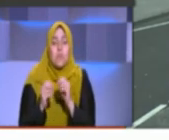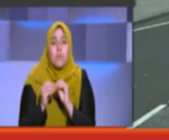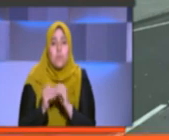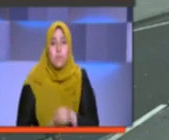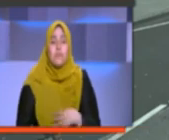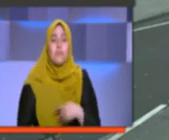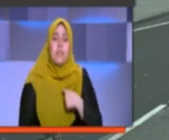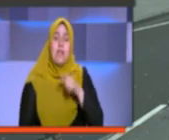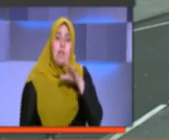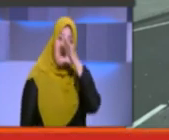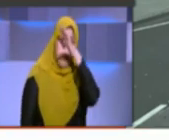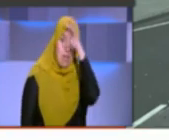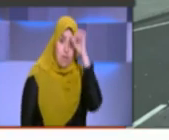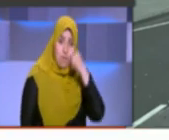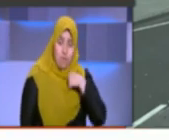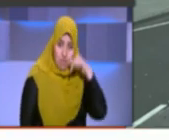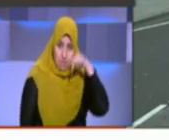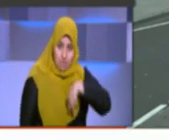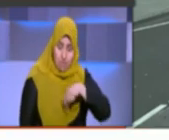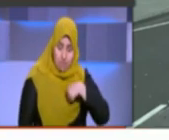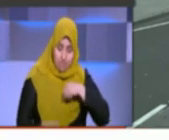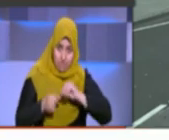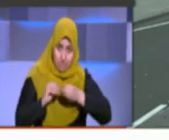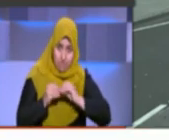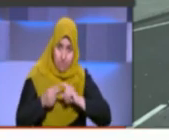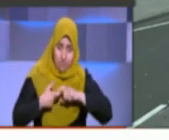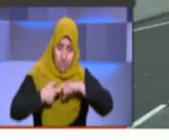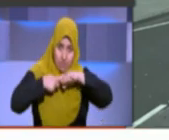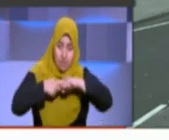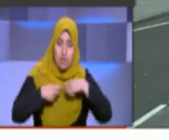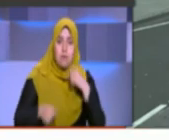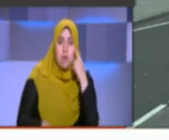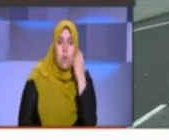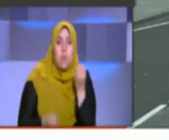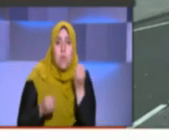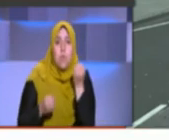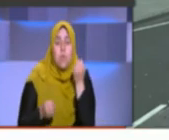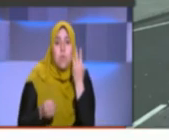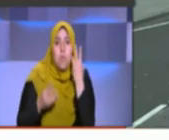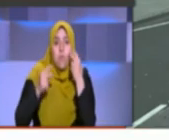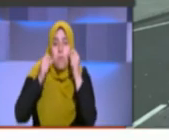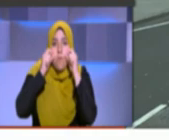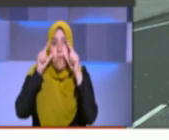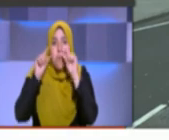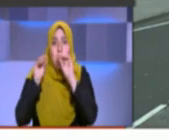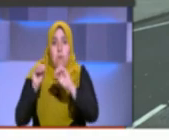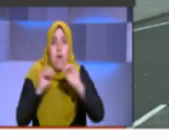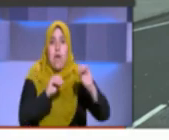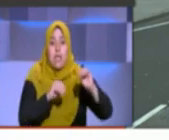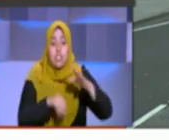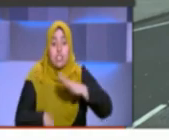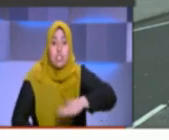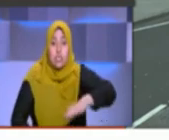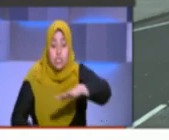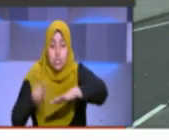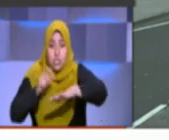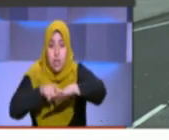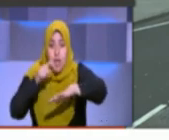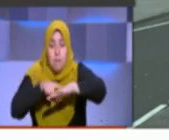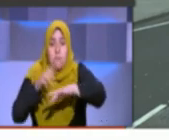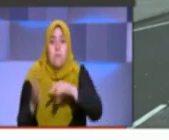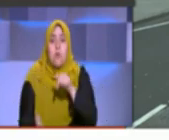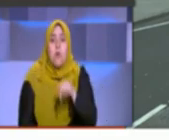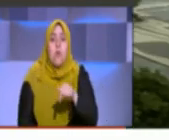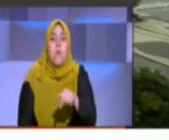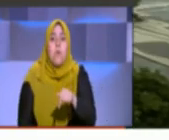احنا هنتكلم عن الربط ما بين مدى وعي الناس او الشعوب بخطوره